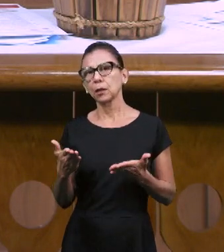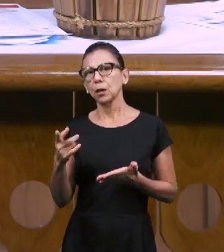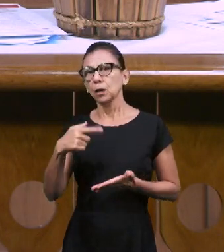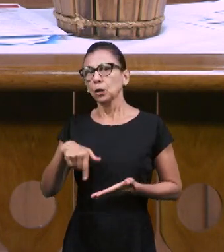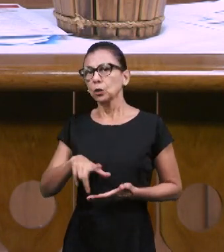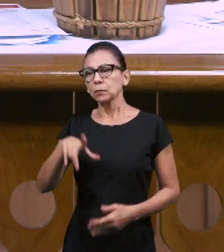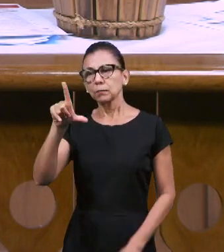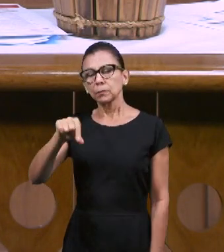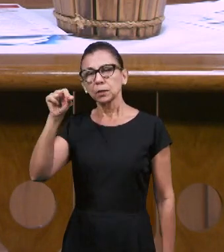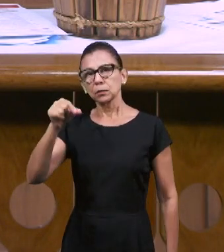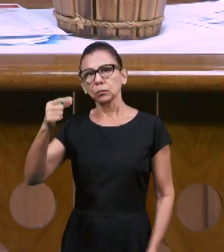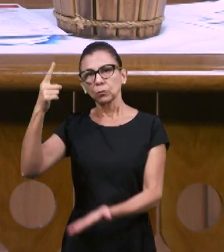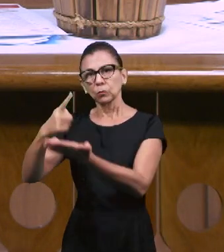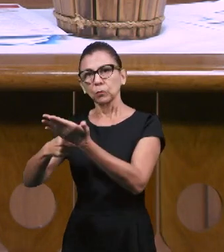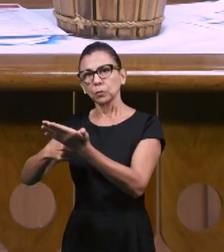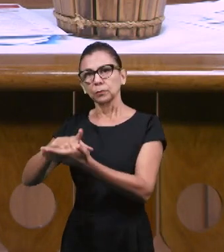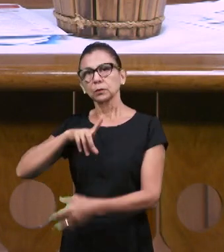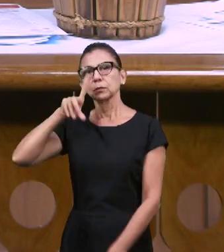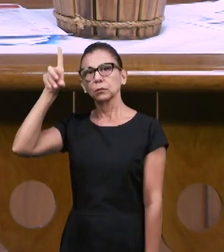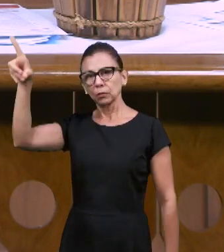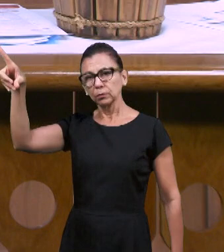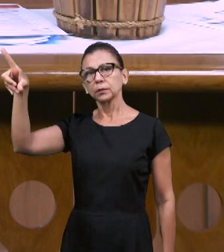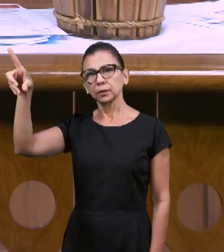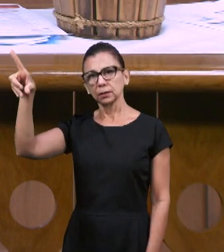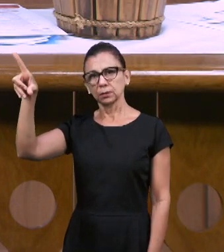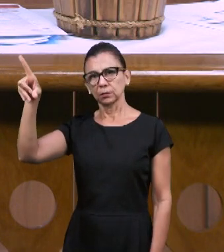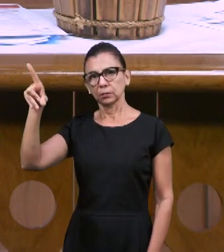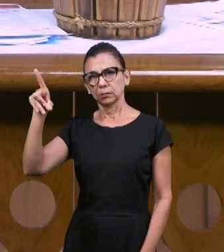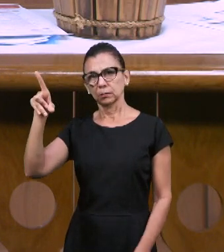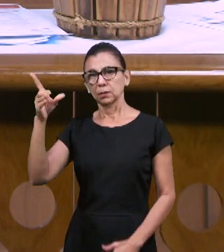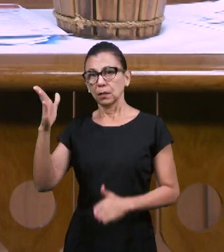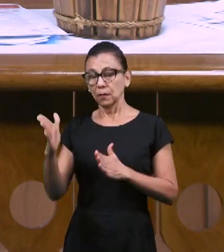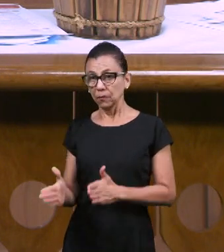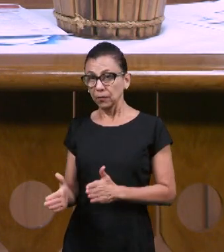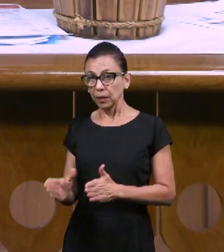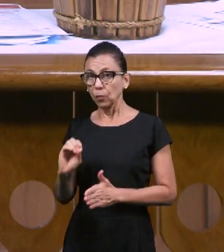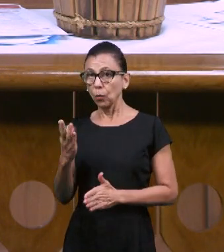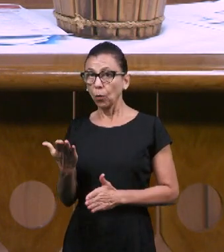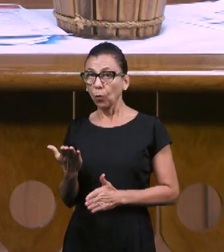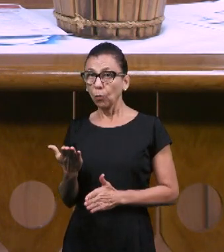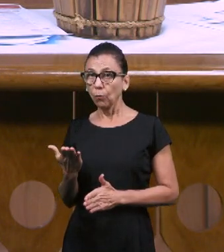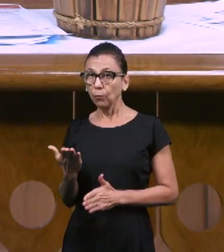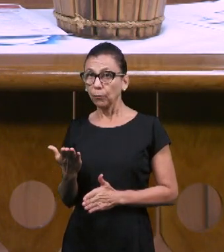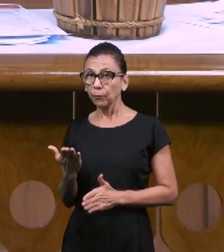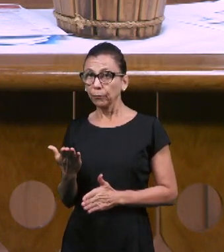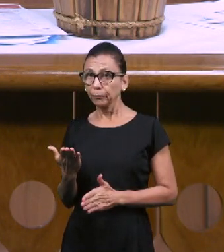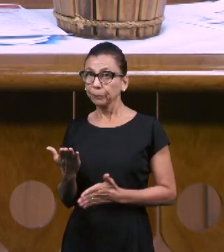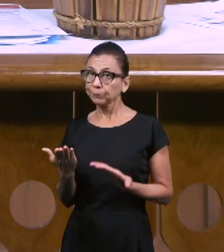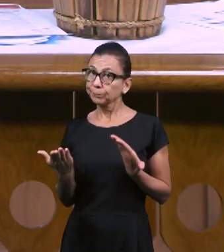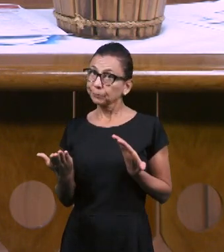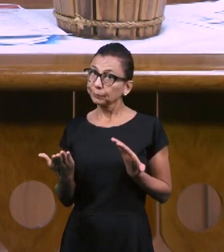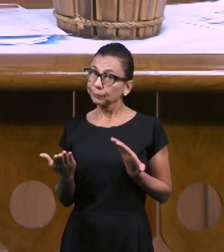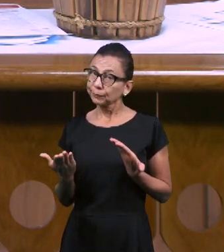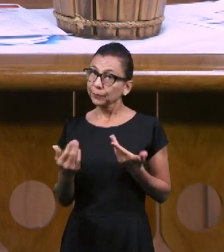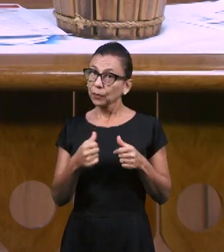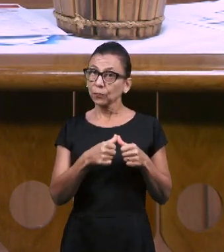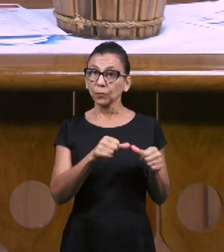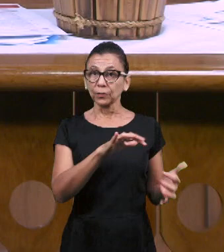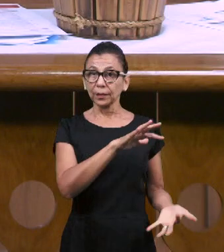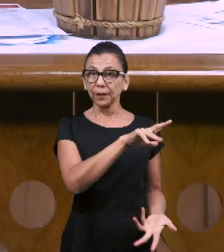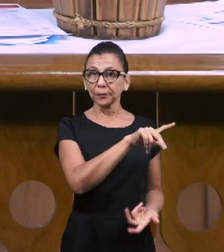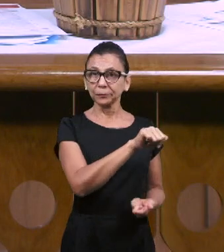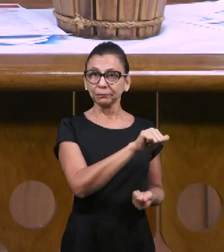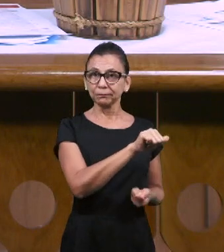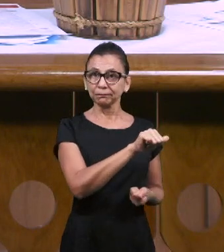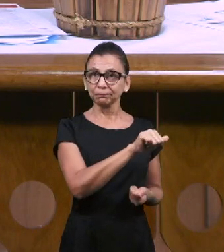nous nous définissons, les fidèles se définissent ou vont rester pour une autre occasion. Et